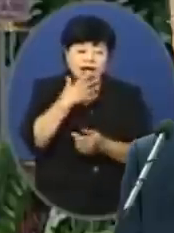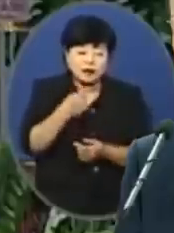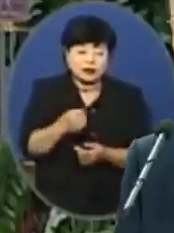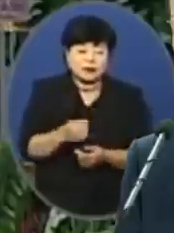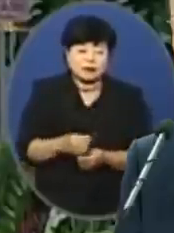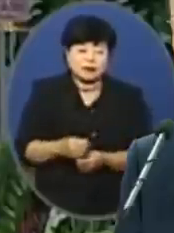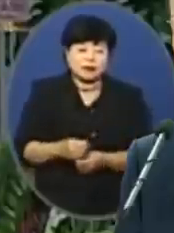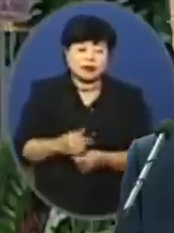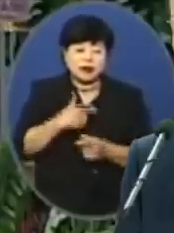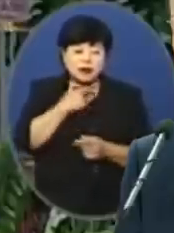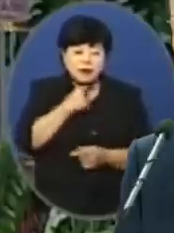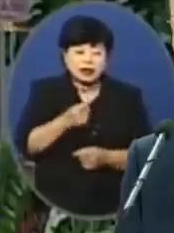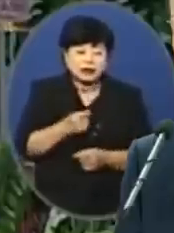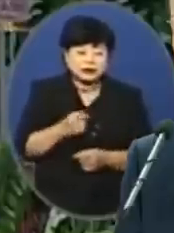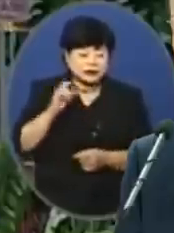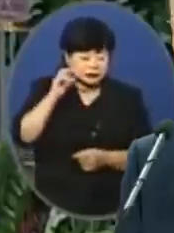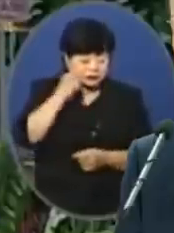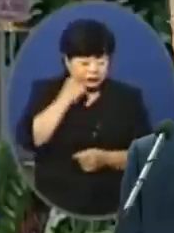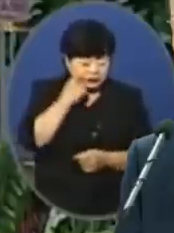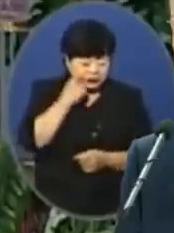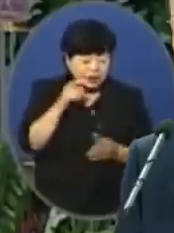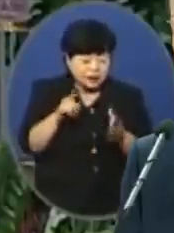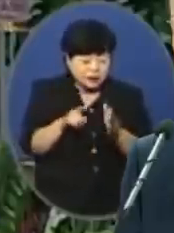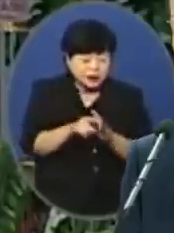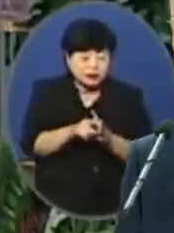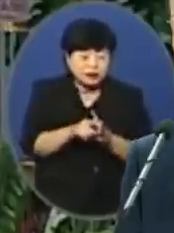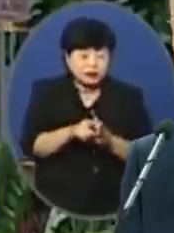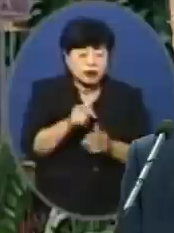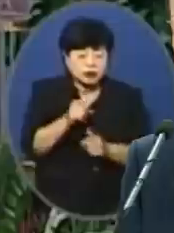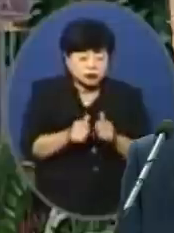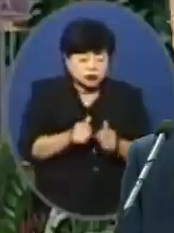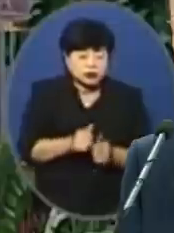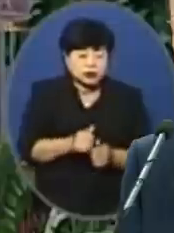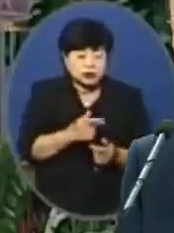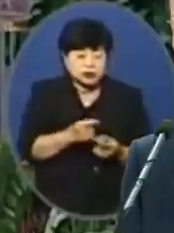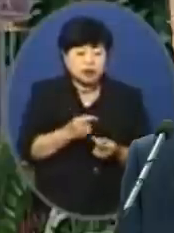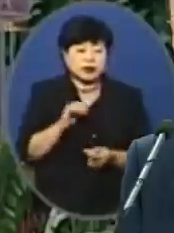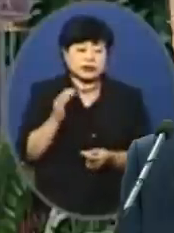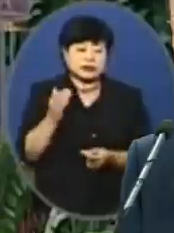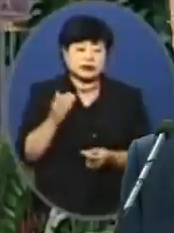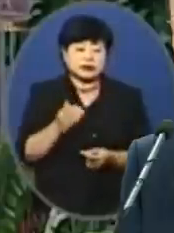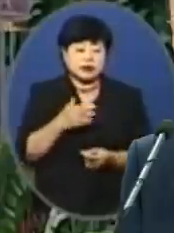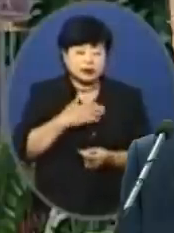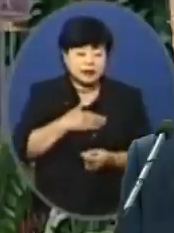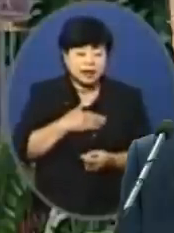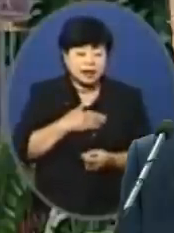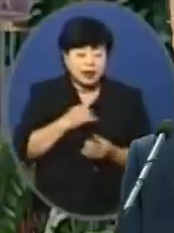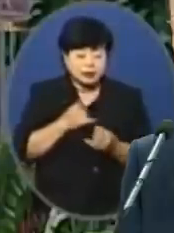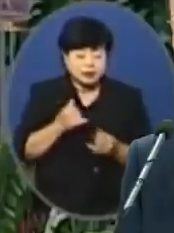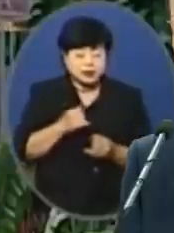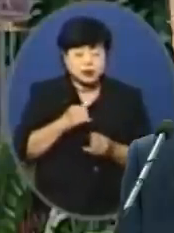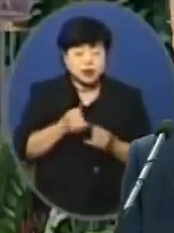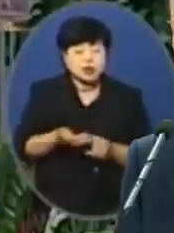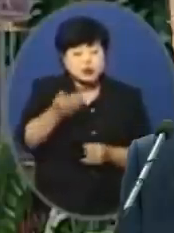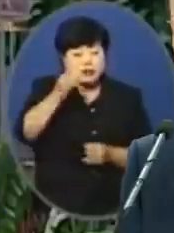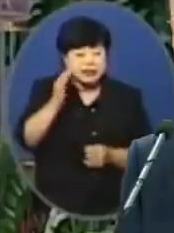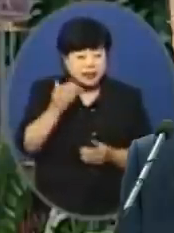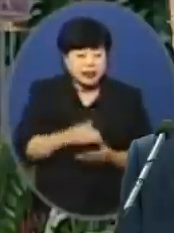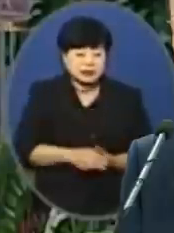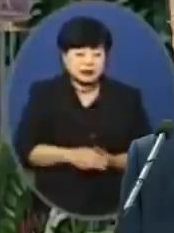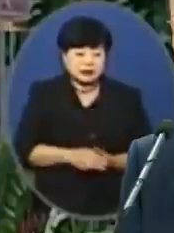아브라함이 바랄 수 없는 중에 바라고 믿었으니 이는 내 후손이 이와 같이 하신 말씀대로 많은 민족의 조상이 되게 하리